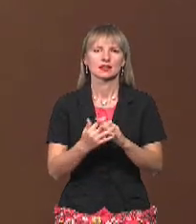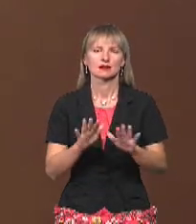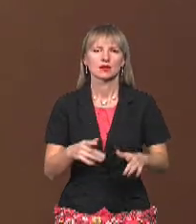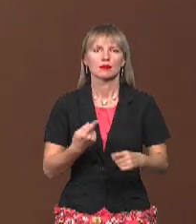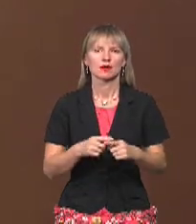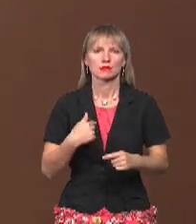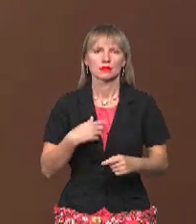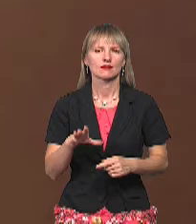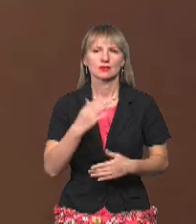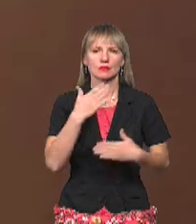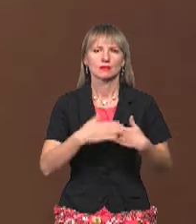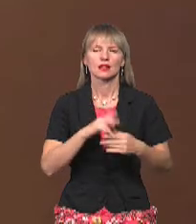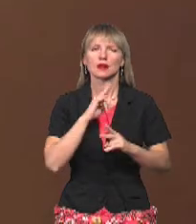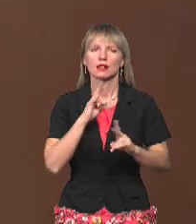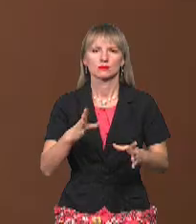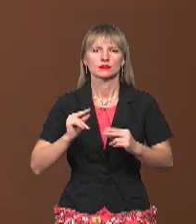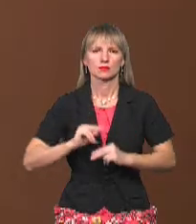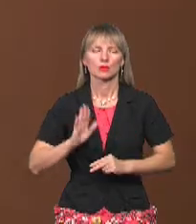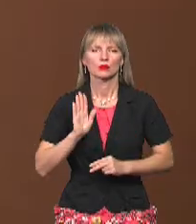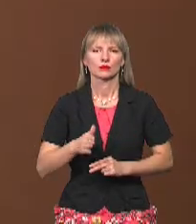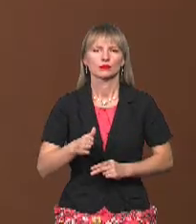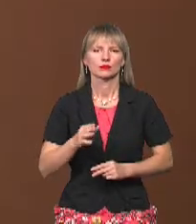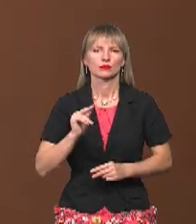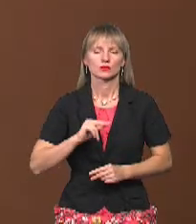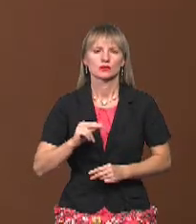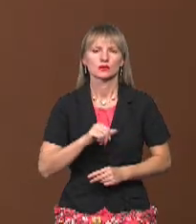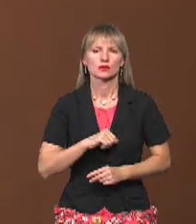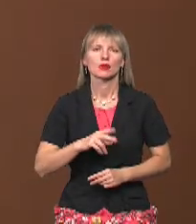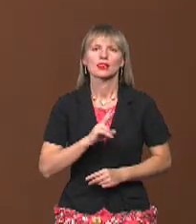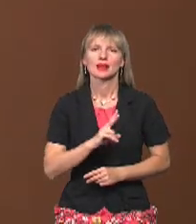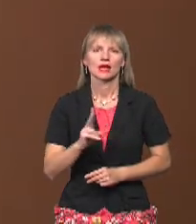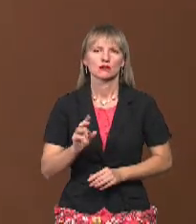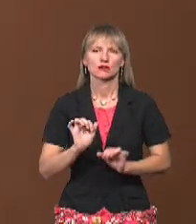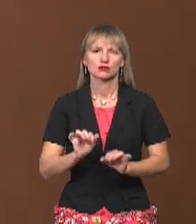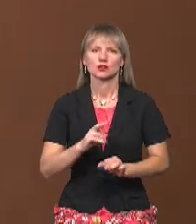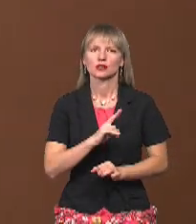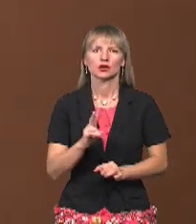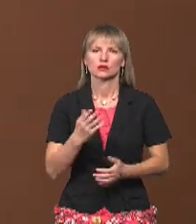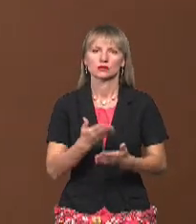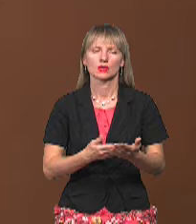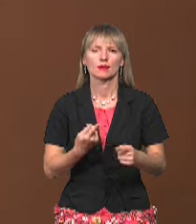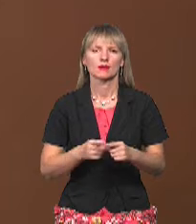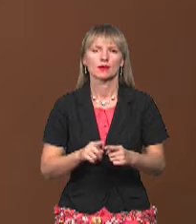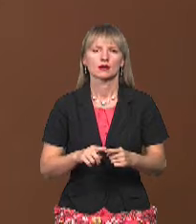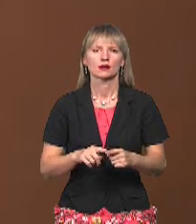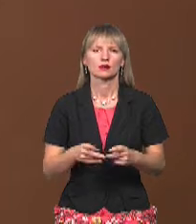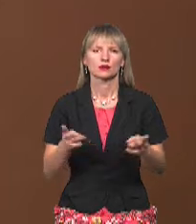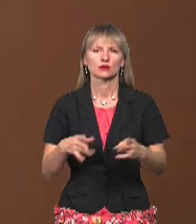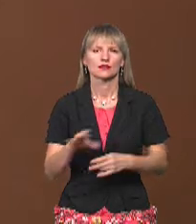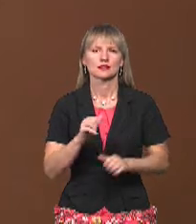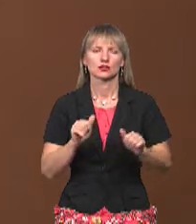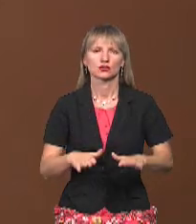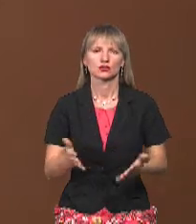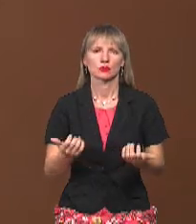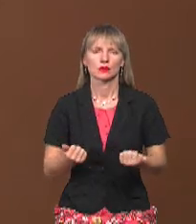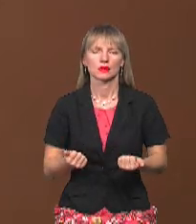це ближче. Не буде напарника, доведеться працювати самому. Ніхто не прикриє, ніхто не порадить, тому доведеться всі рішення приймати самостійно.